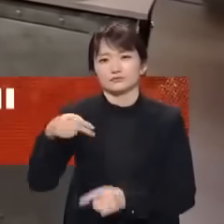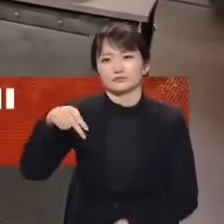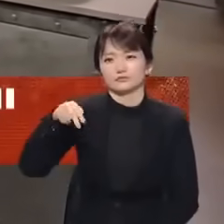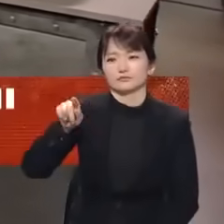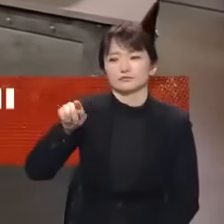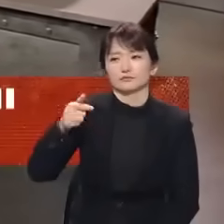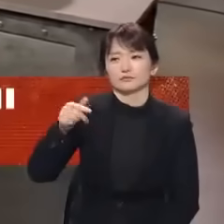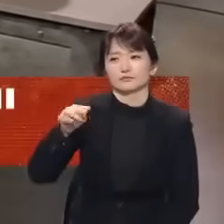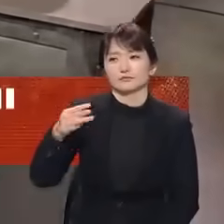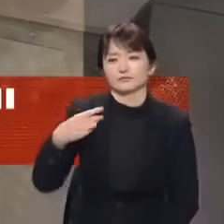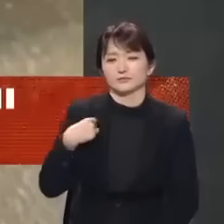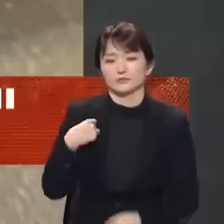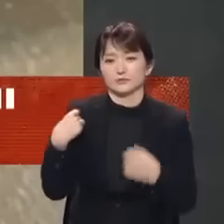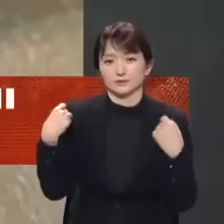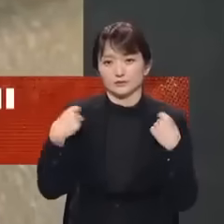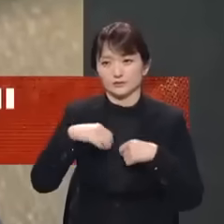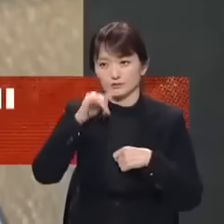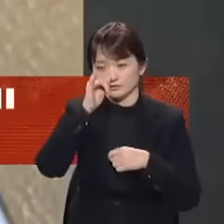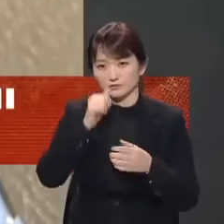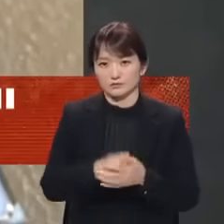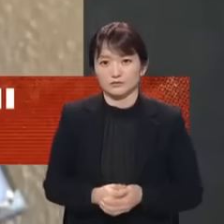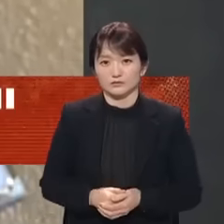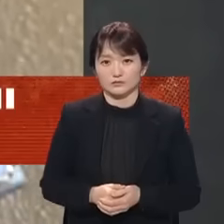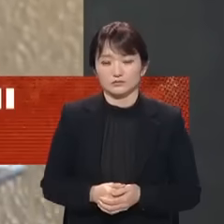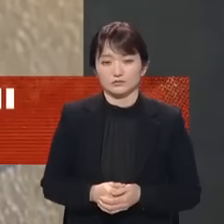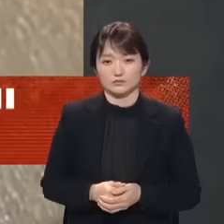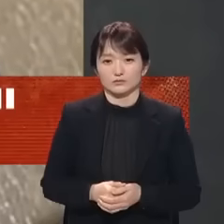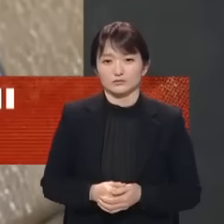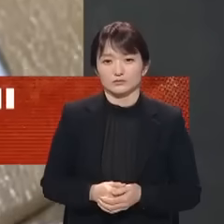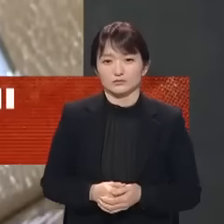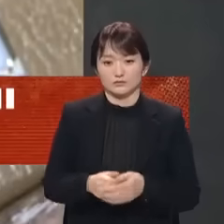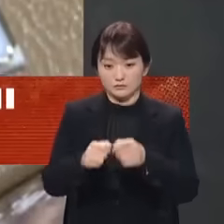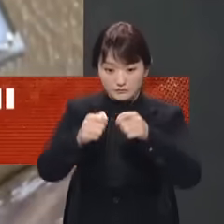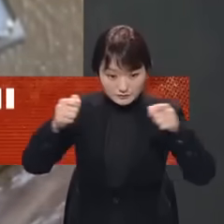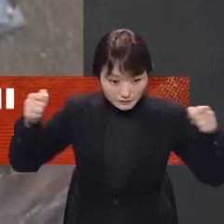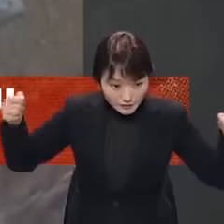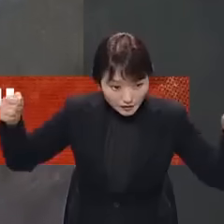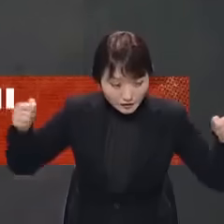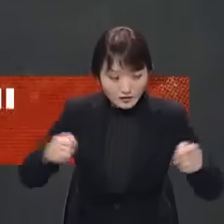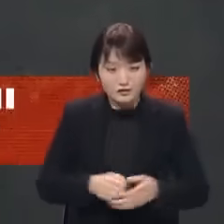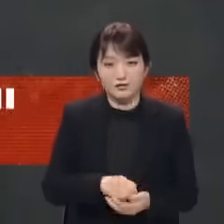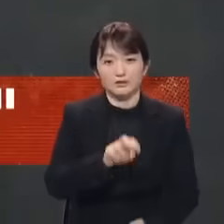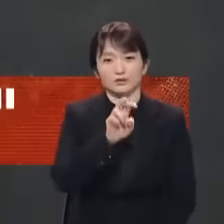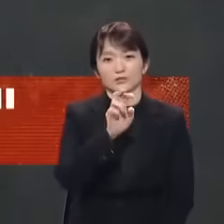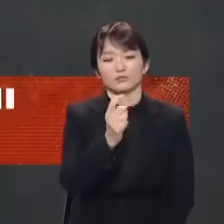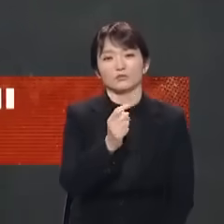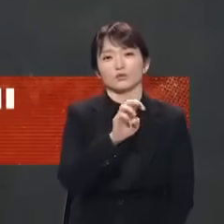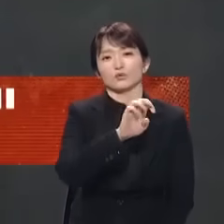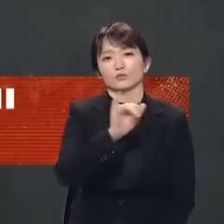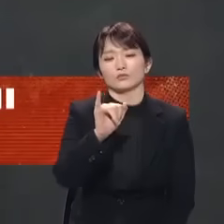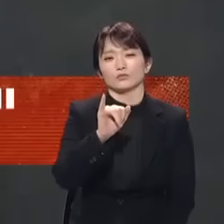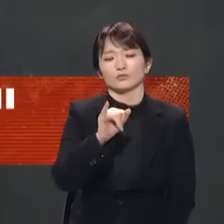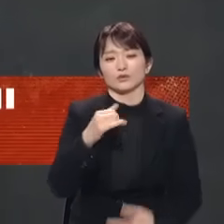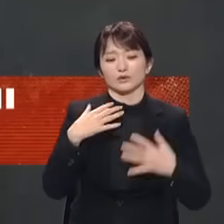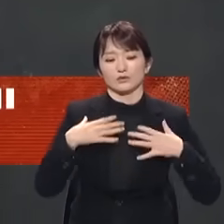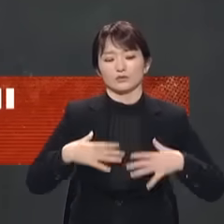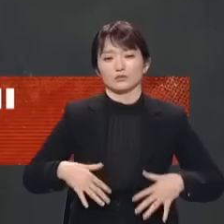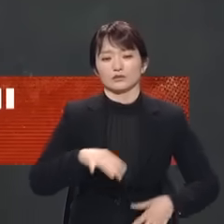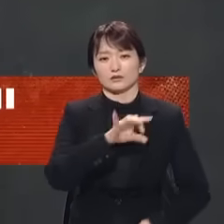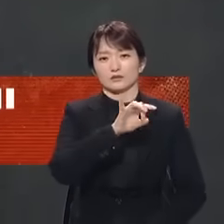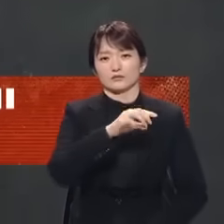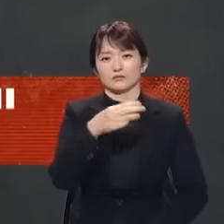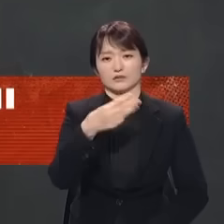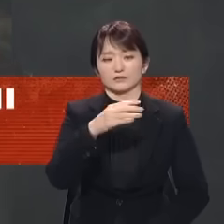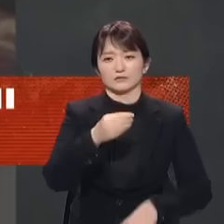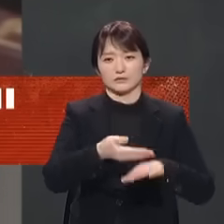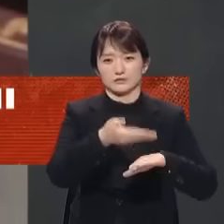없이 많았다고 합니다. 뭐 옷방을 열어보니까 뭐 모피 코트가 쫙 걸려있는데 뭐 한 벌당 3천만 원이 넘는 것들이고요.